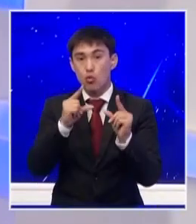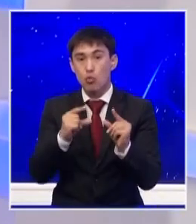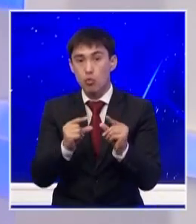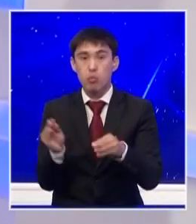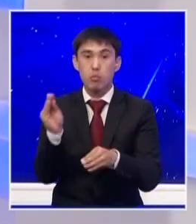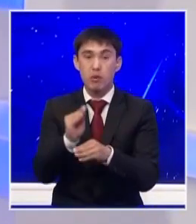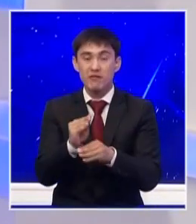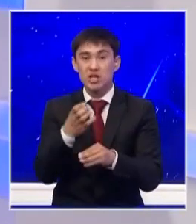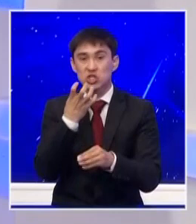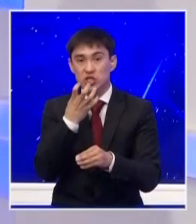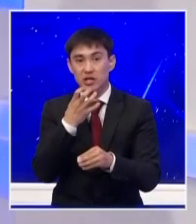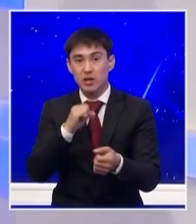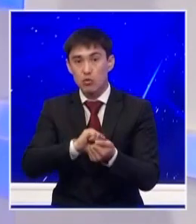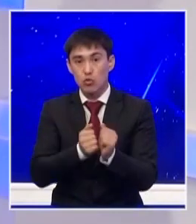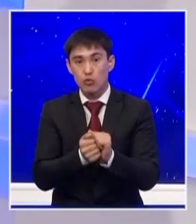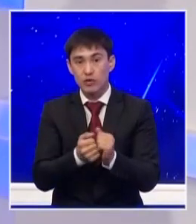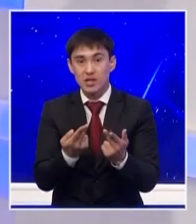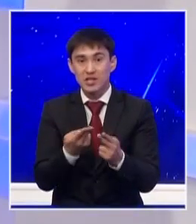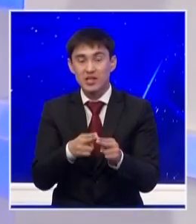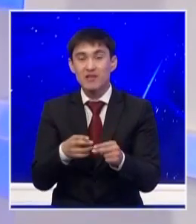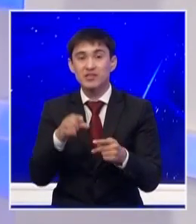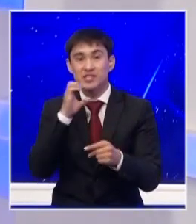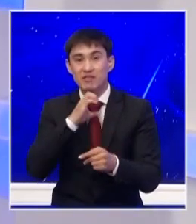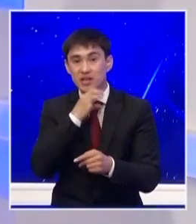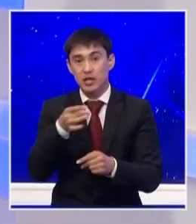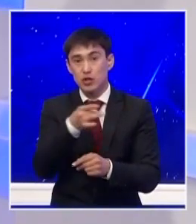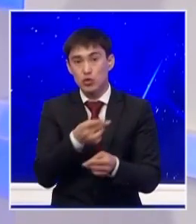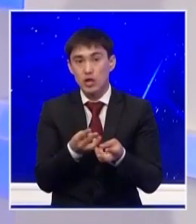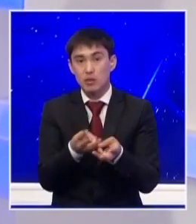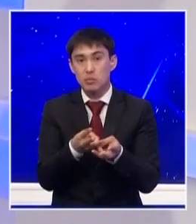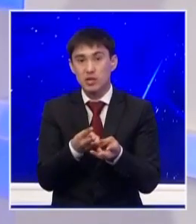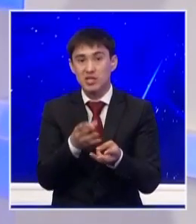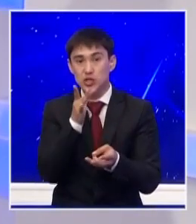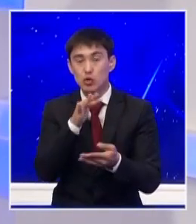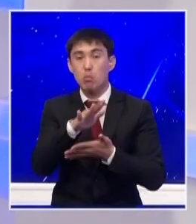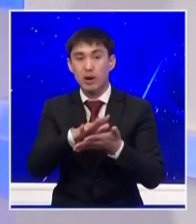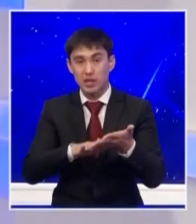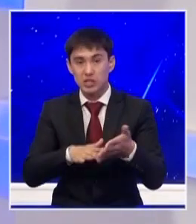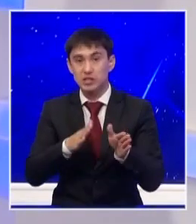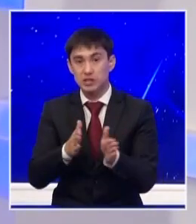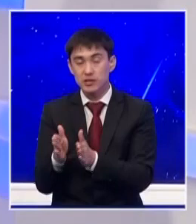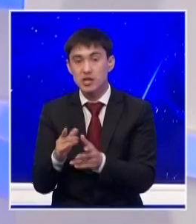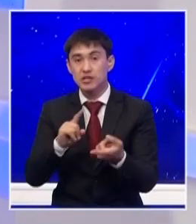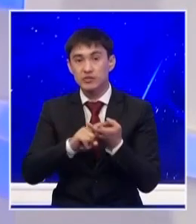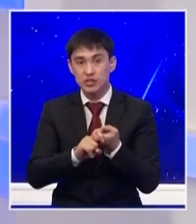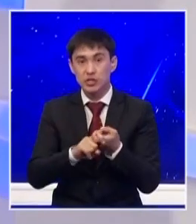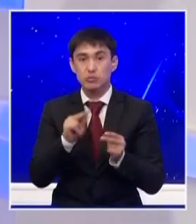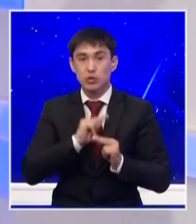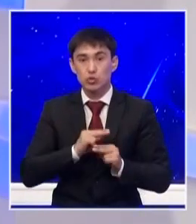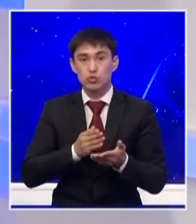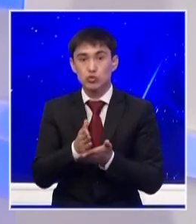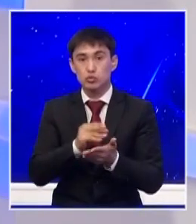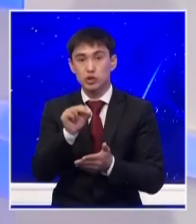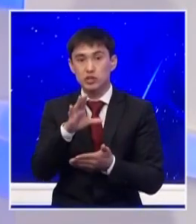жар в топках на твёрдом топливе то в северных регионах отопительный сезон продолжается без изменений в связи с чем сотрудники